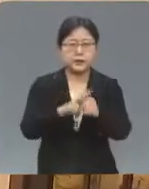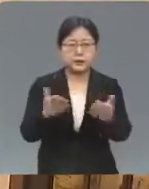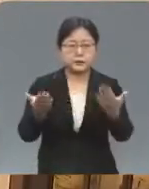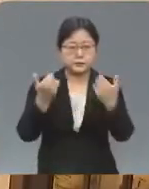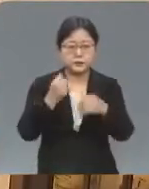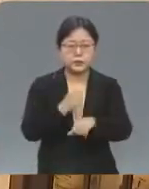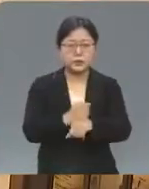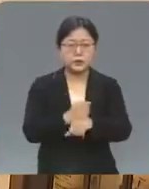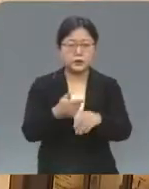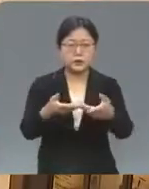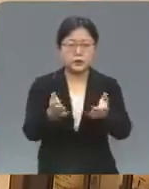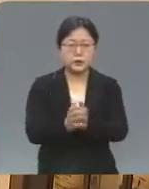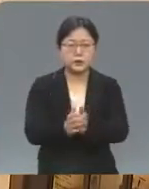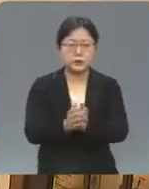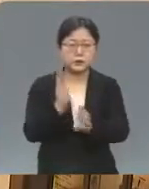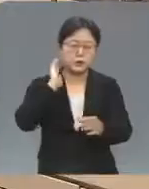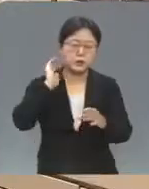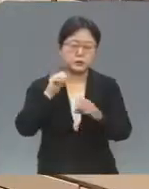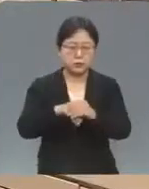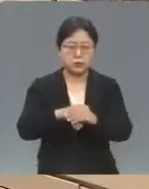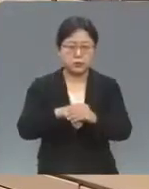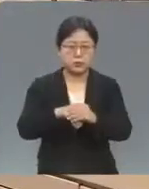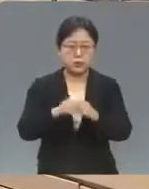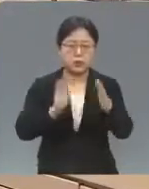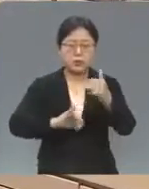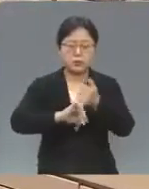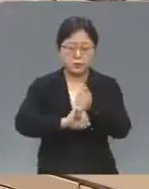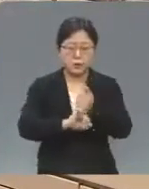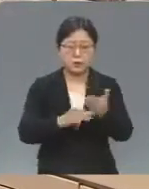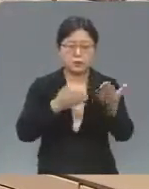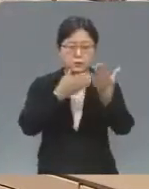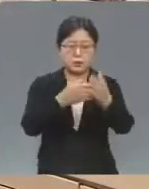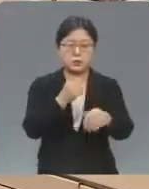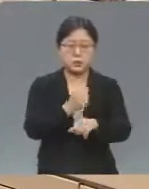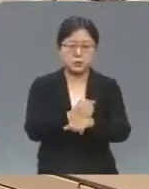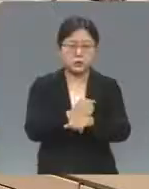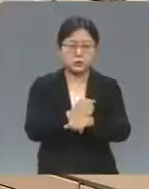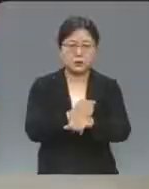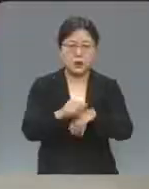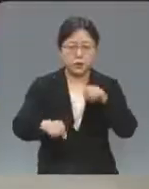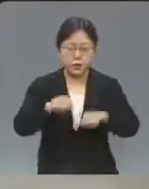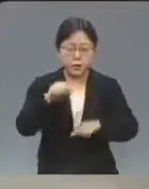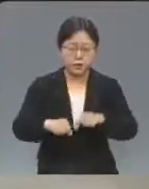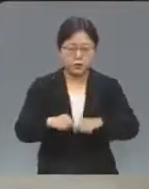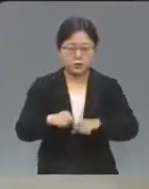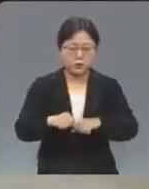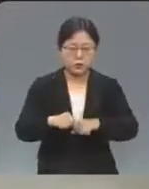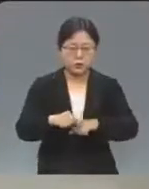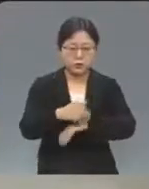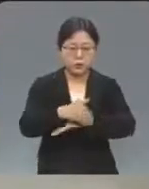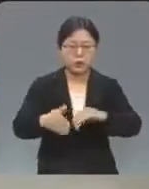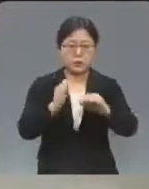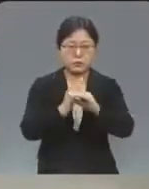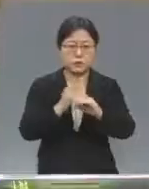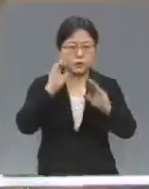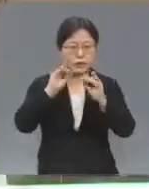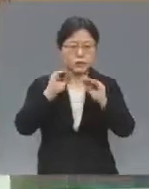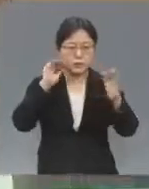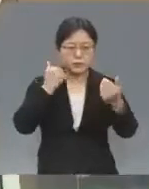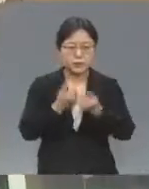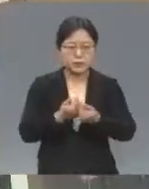유치해 나선 단체는 대선후보 캠프에 공약으로 제안하는 등 본격적인 활동을 예고하면서 찬반을 놓고